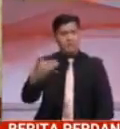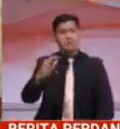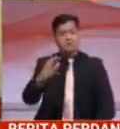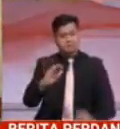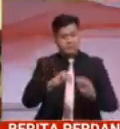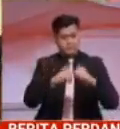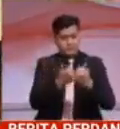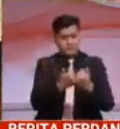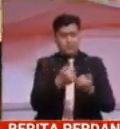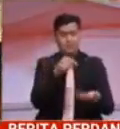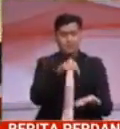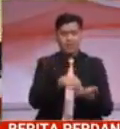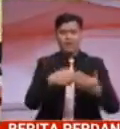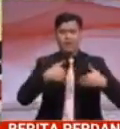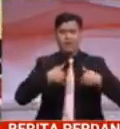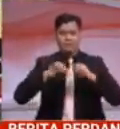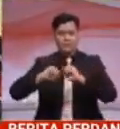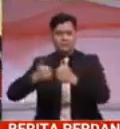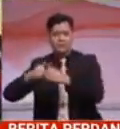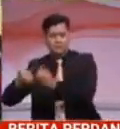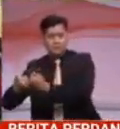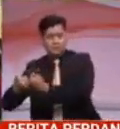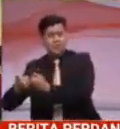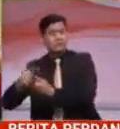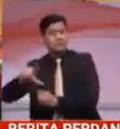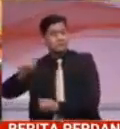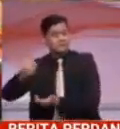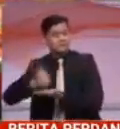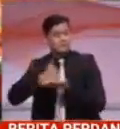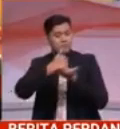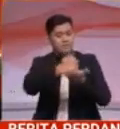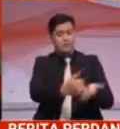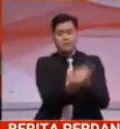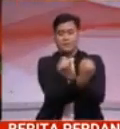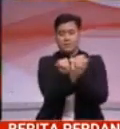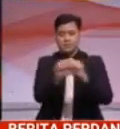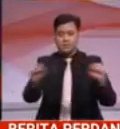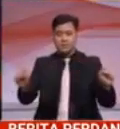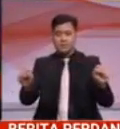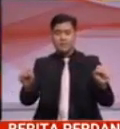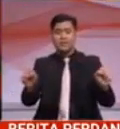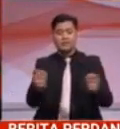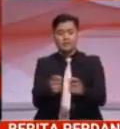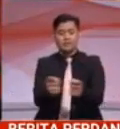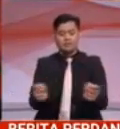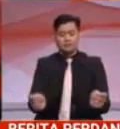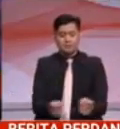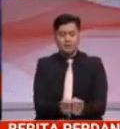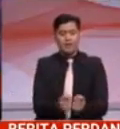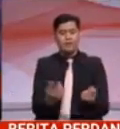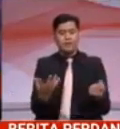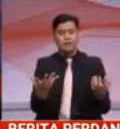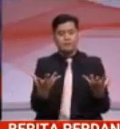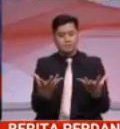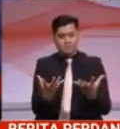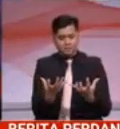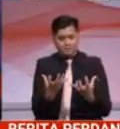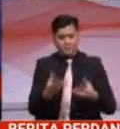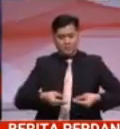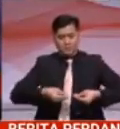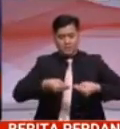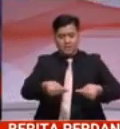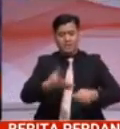beberapa NGO lain turut membantu termasuk penyediaan ruang khas pengumpulan pakaian. Alhamdulillah.